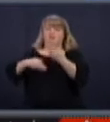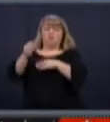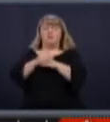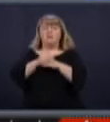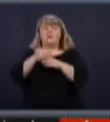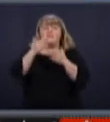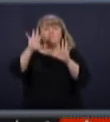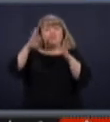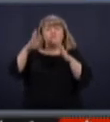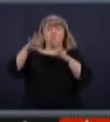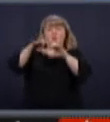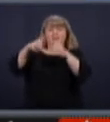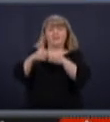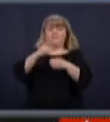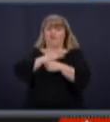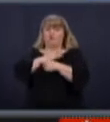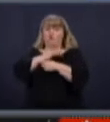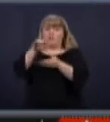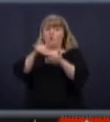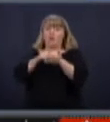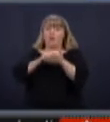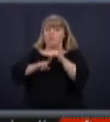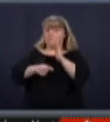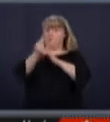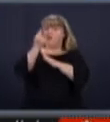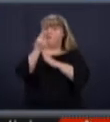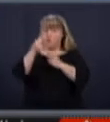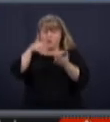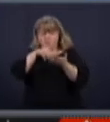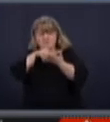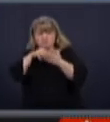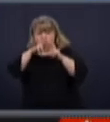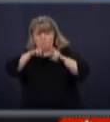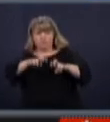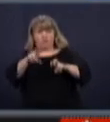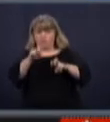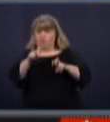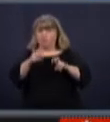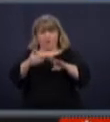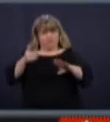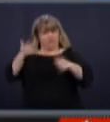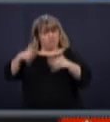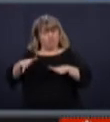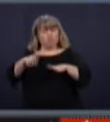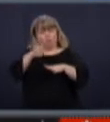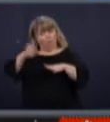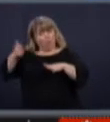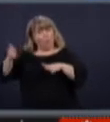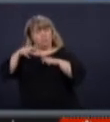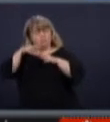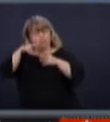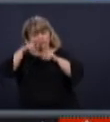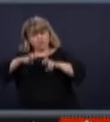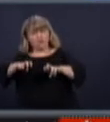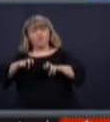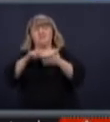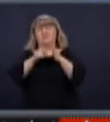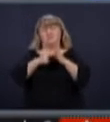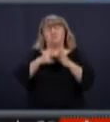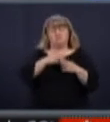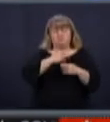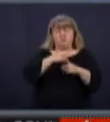étude. Ils ont eu des succès avant, donc on a toute raison d'être optimiste.